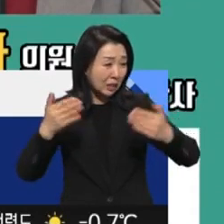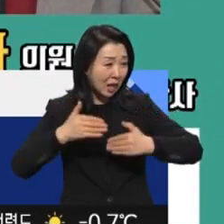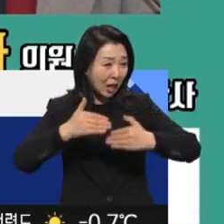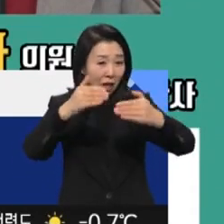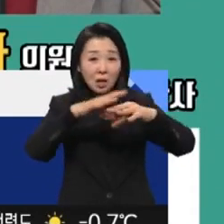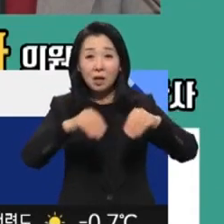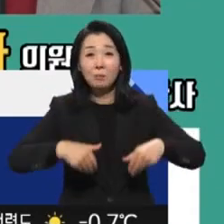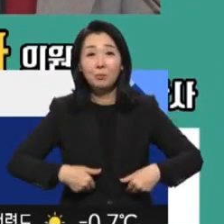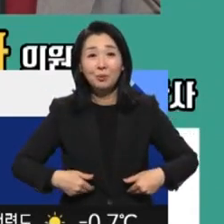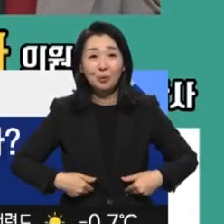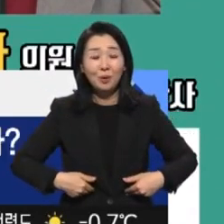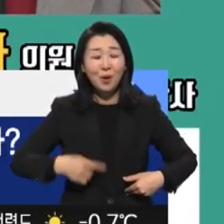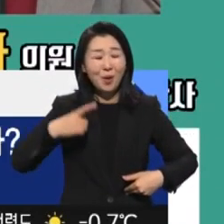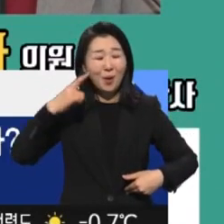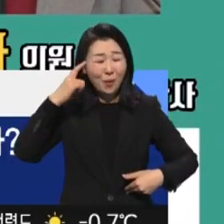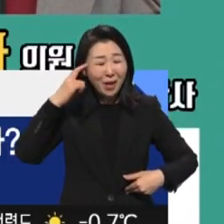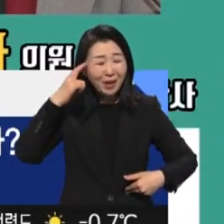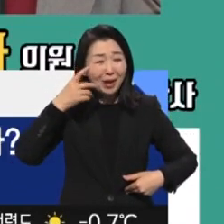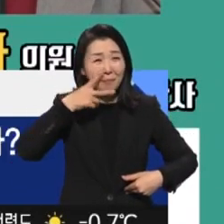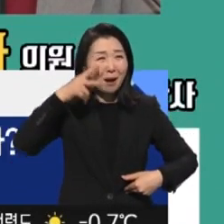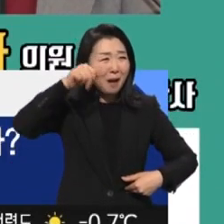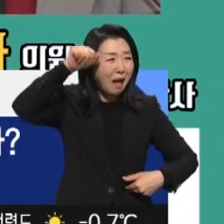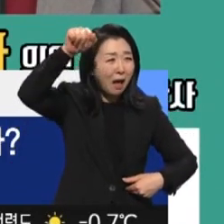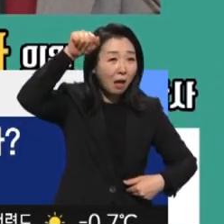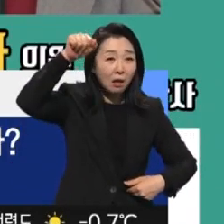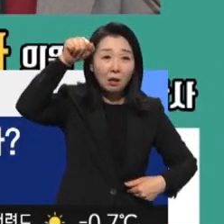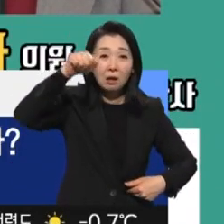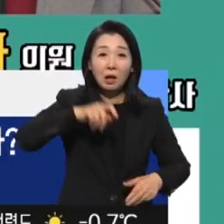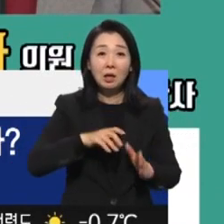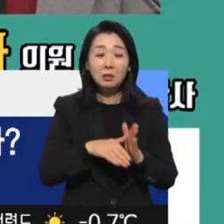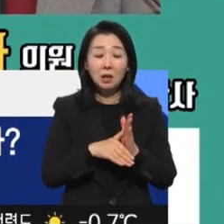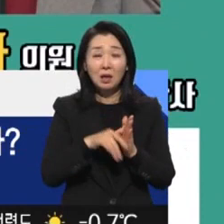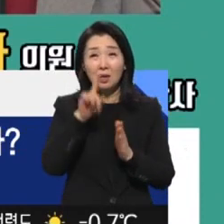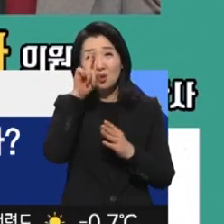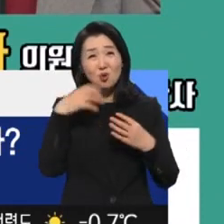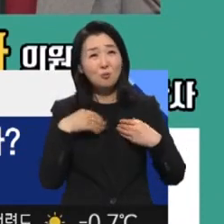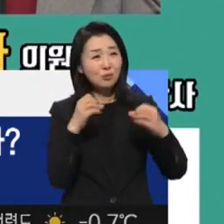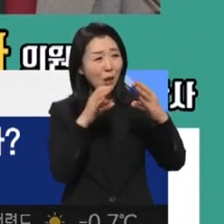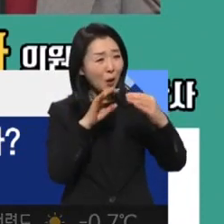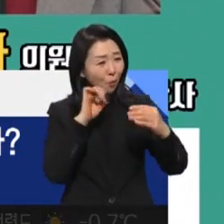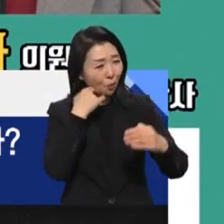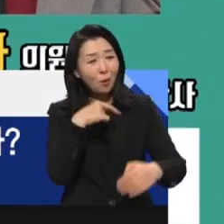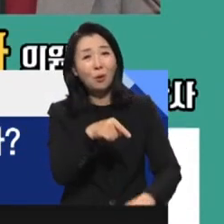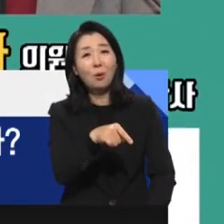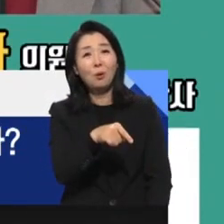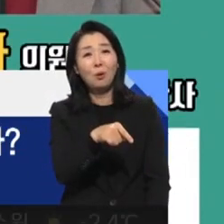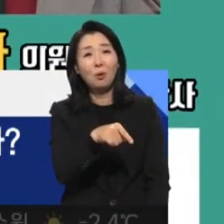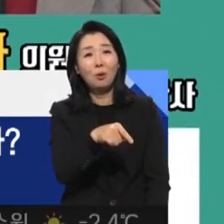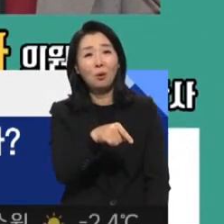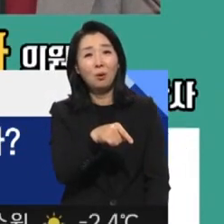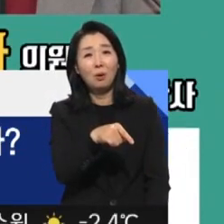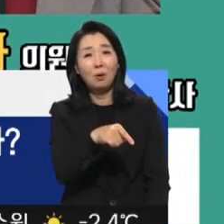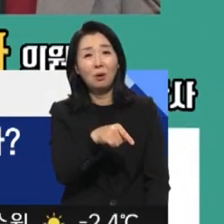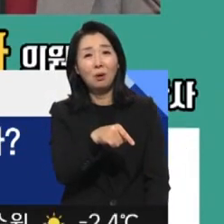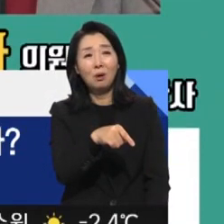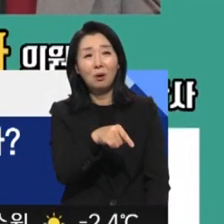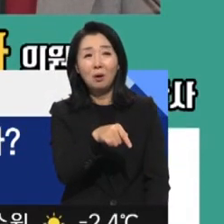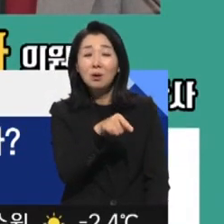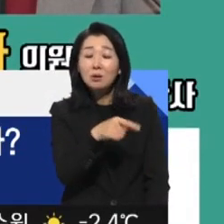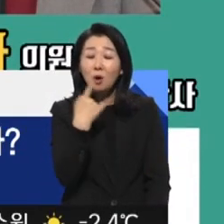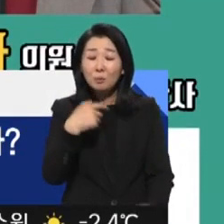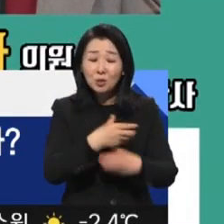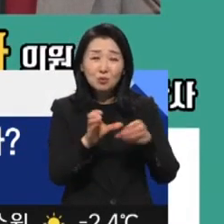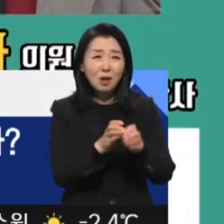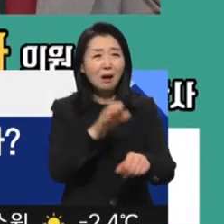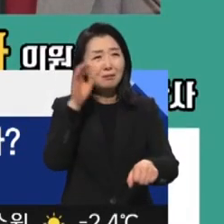해결해야지 계속 극단적인 선택을 해가지고 했을 때는 정부가 대화하기 힘들지 않겠습니까? 아마 이 부분에 대해서 민주당